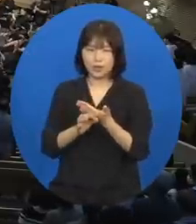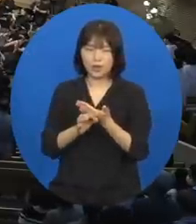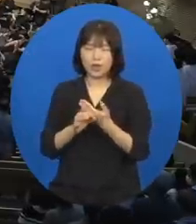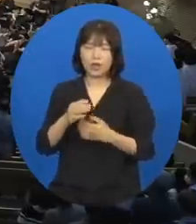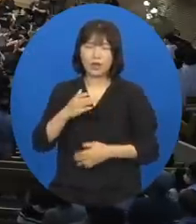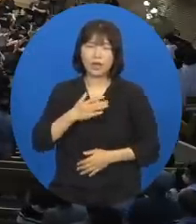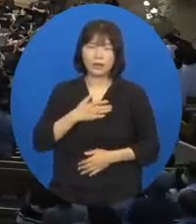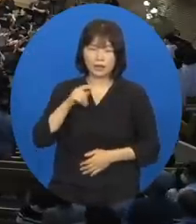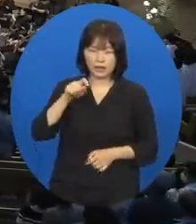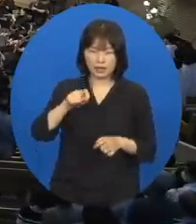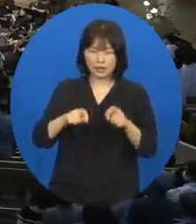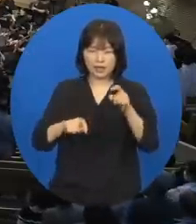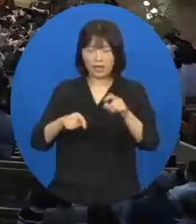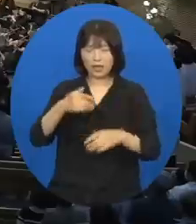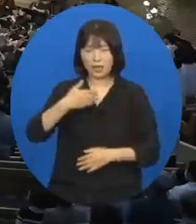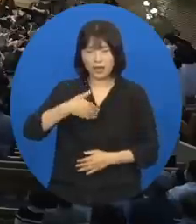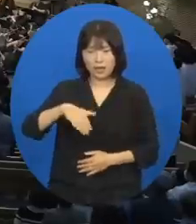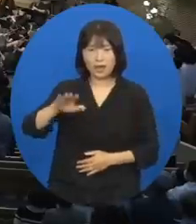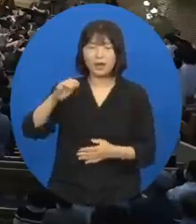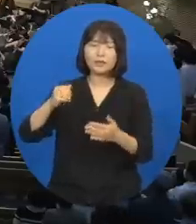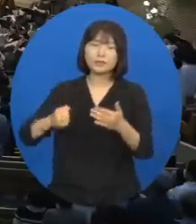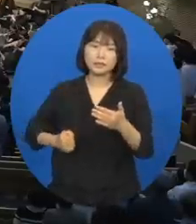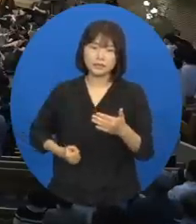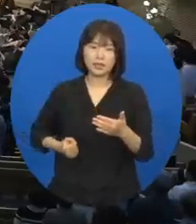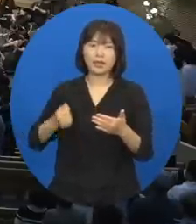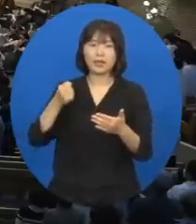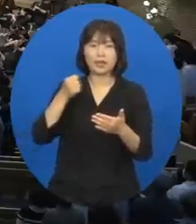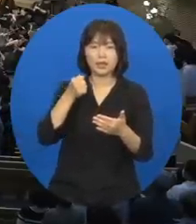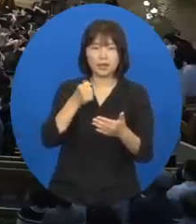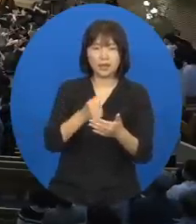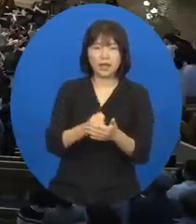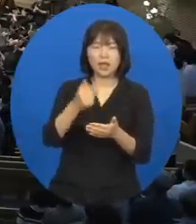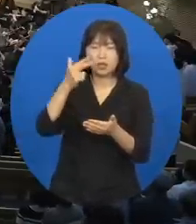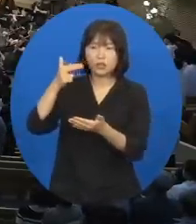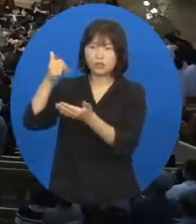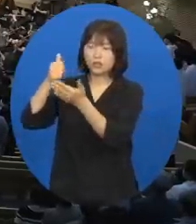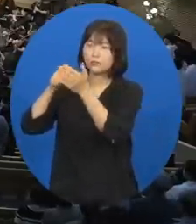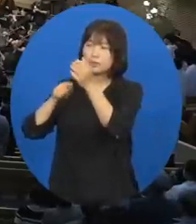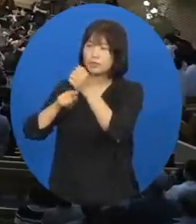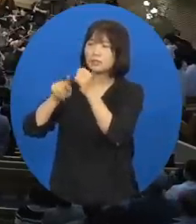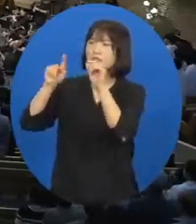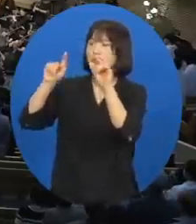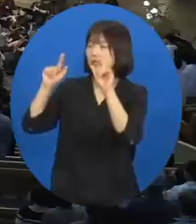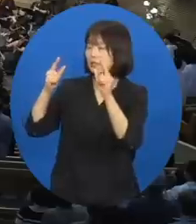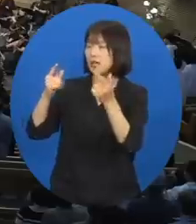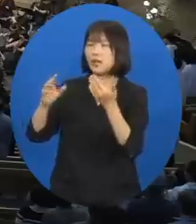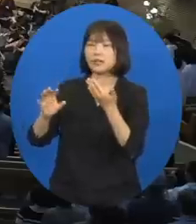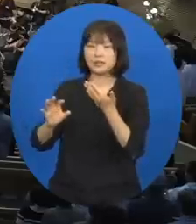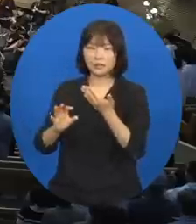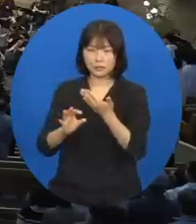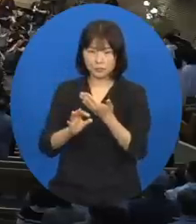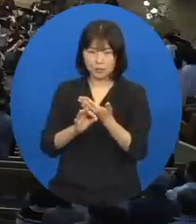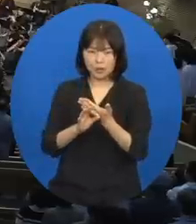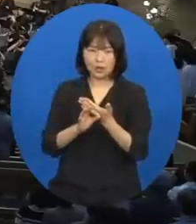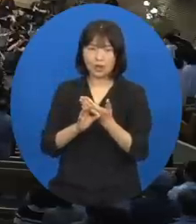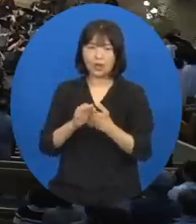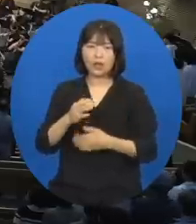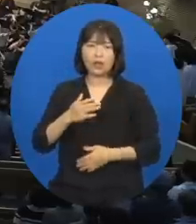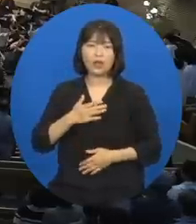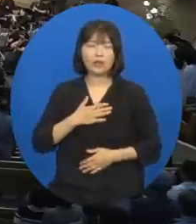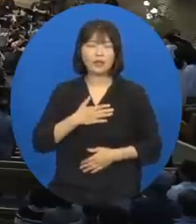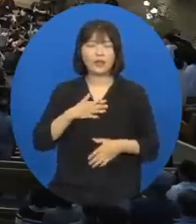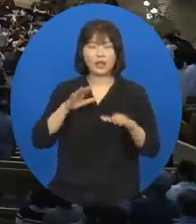말씀하시면 내가 나가리다. 주님 뜻이